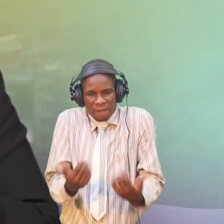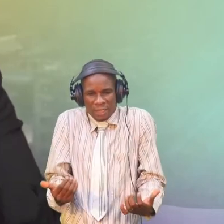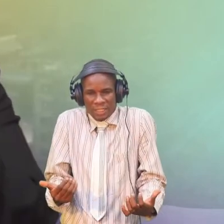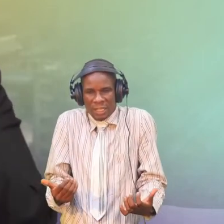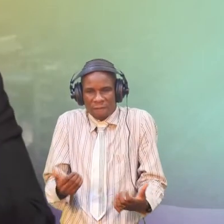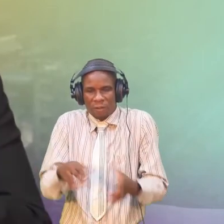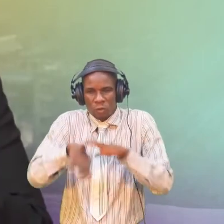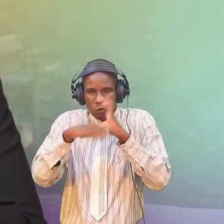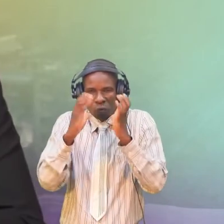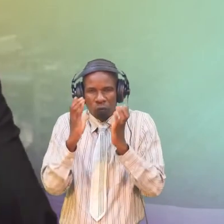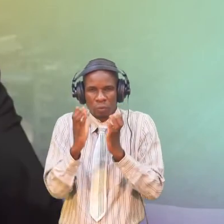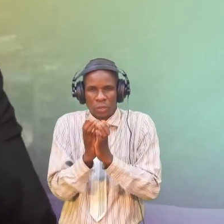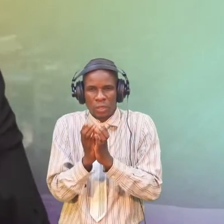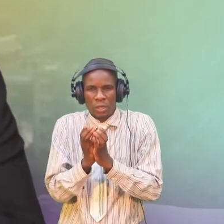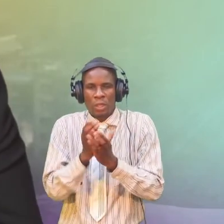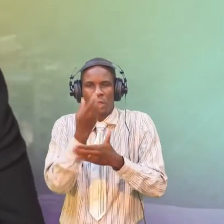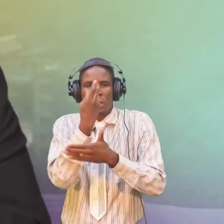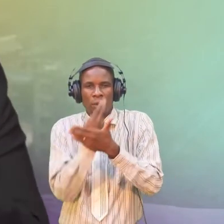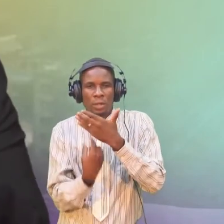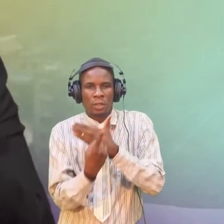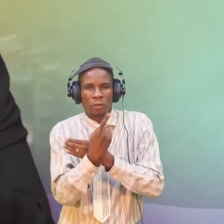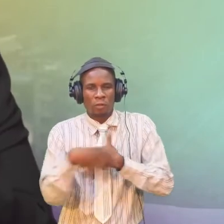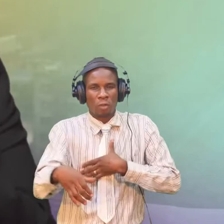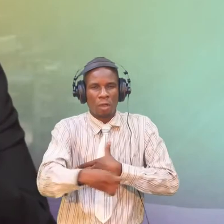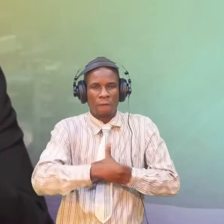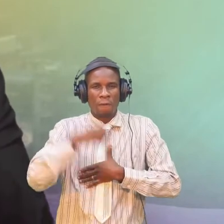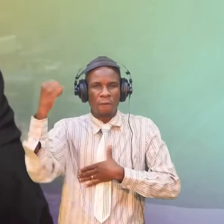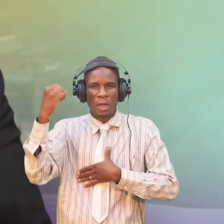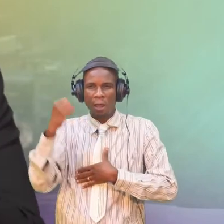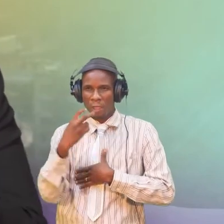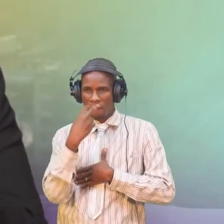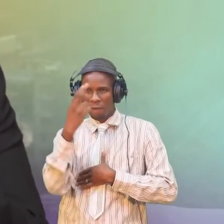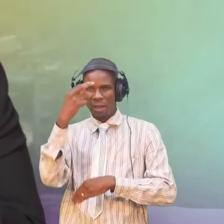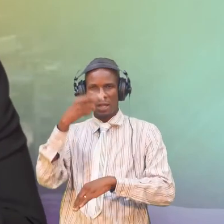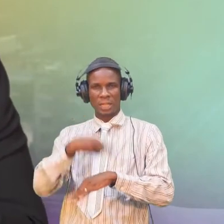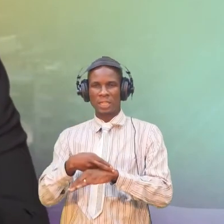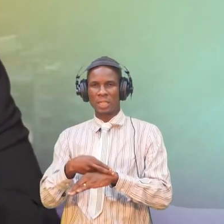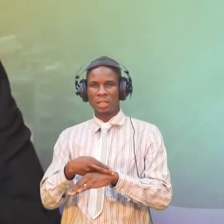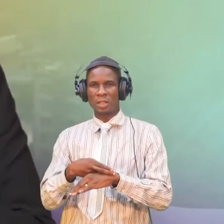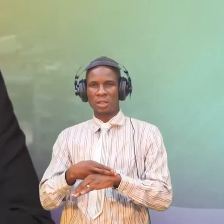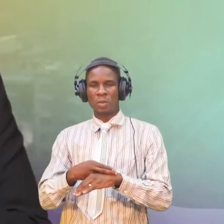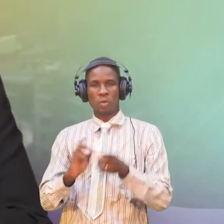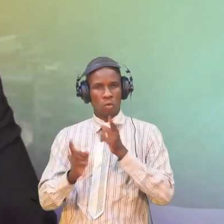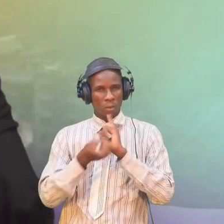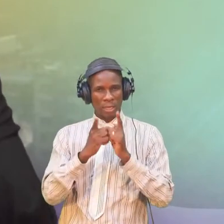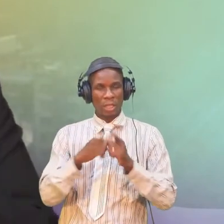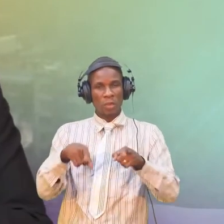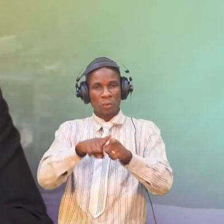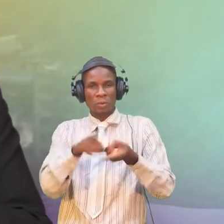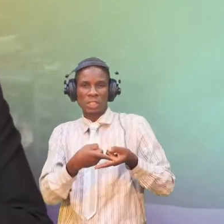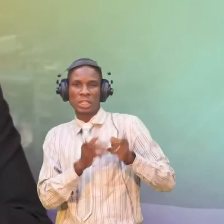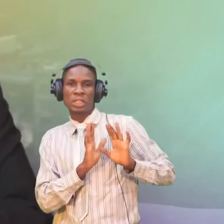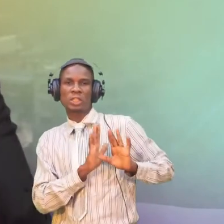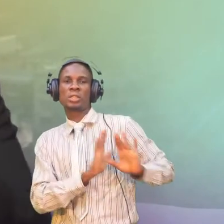Unajua, tukiwa na watoto wengi na kazi nyingi nyingi, kuna familia nyingine ambao wanaona kwamba hawana